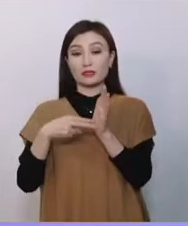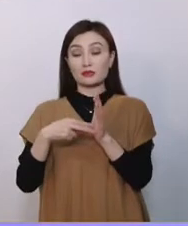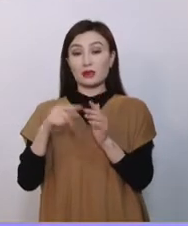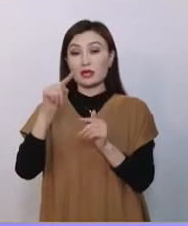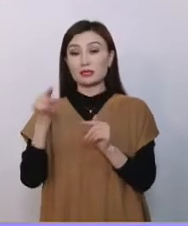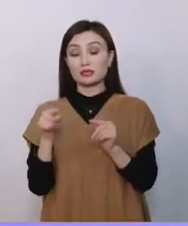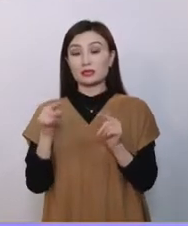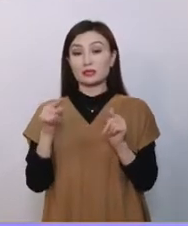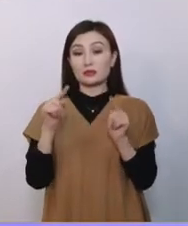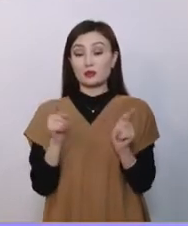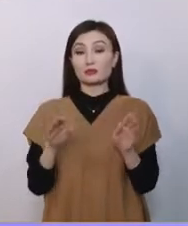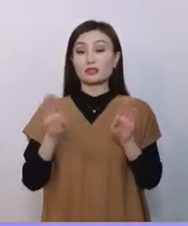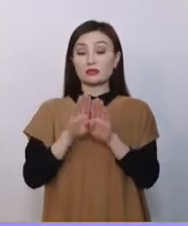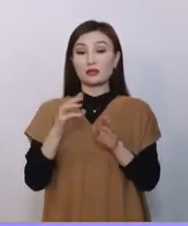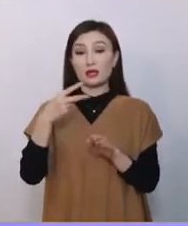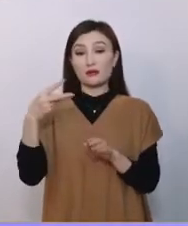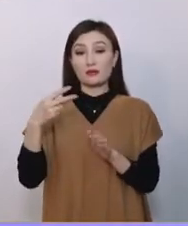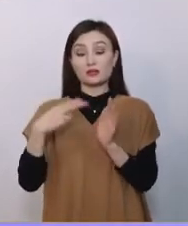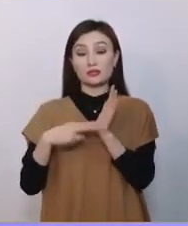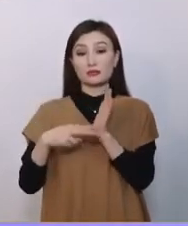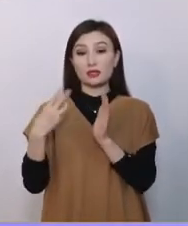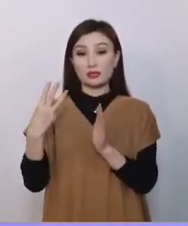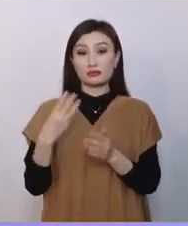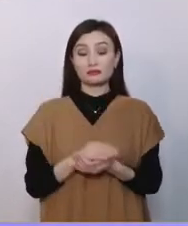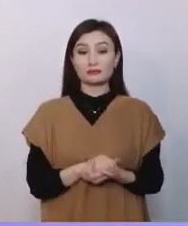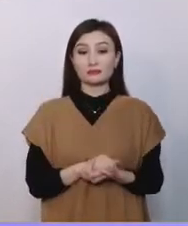скобка закрывается равно 73